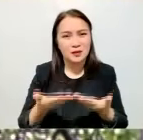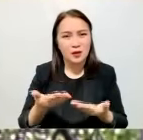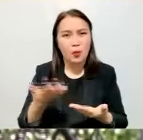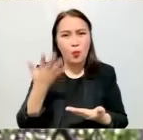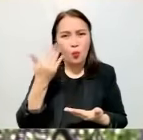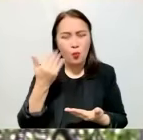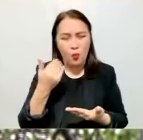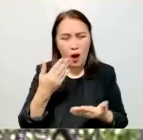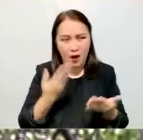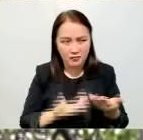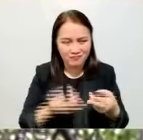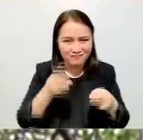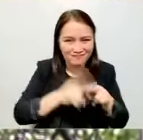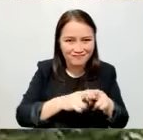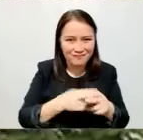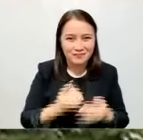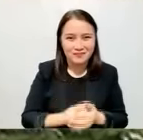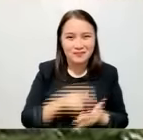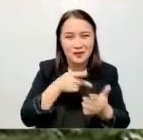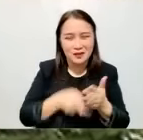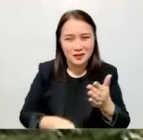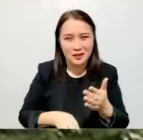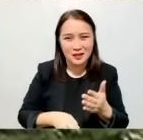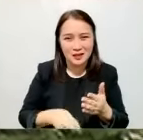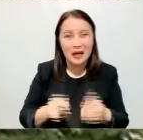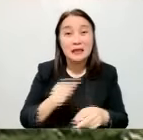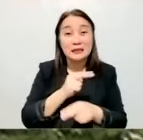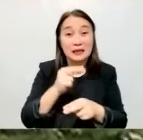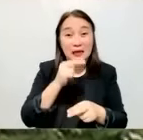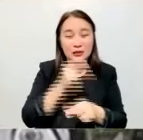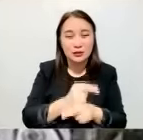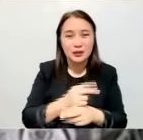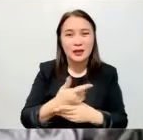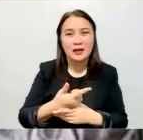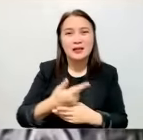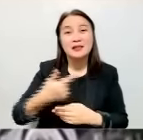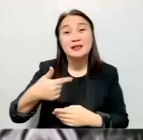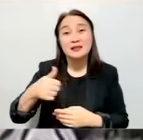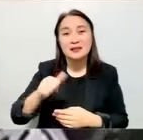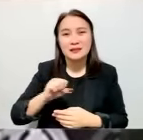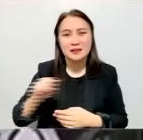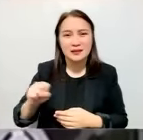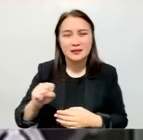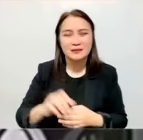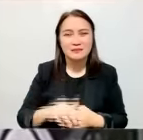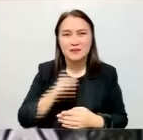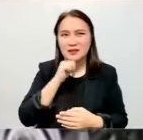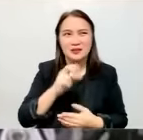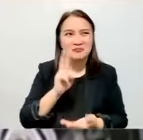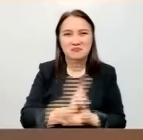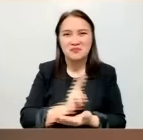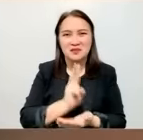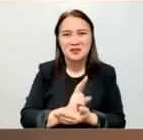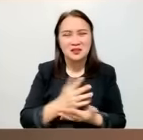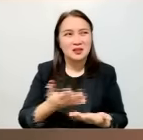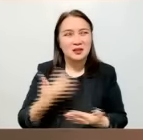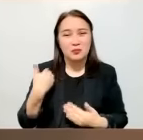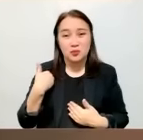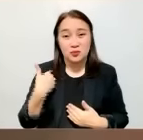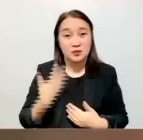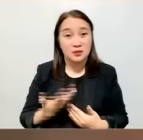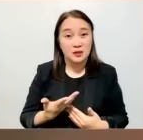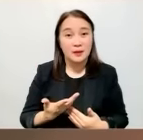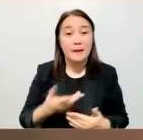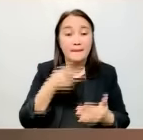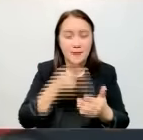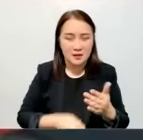ng natural gas. Dagdag pa ng ahensya, hindi pa tapos ang ginagawang validation ng Meralco para sa presyuhan. Kaya